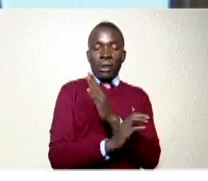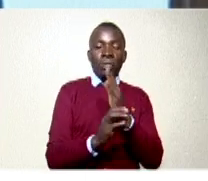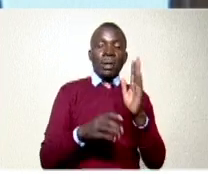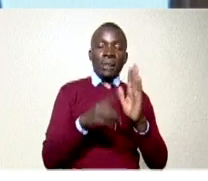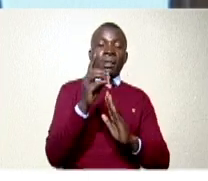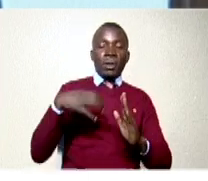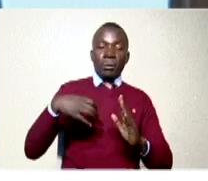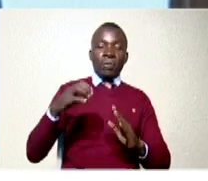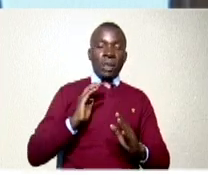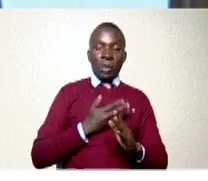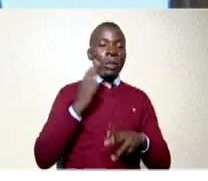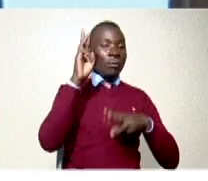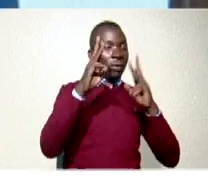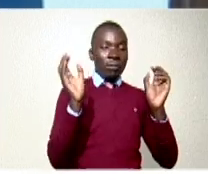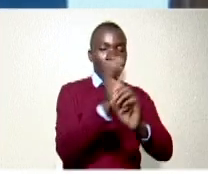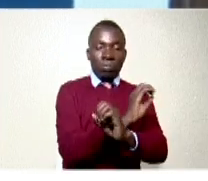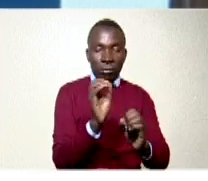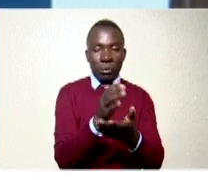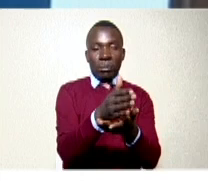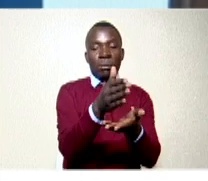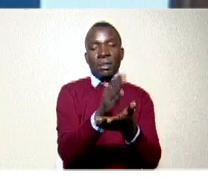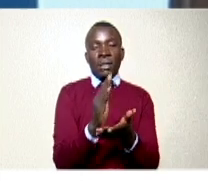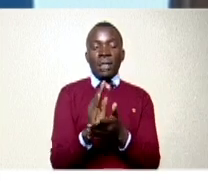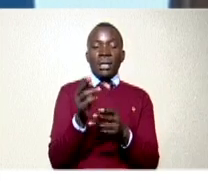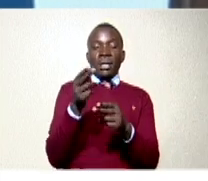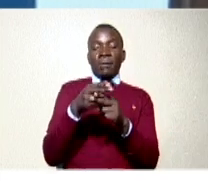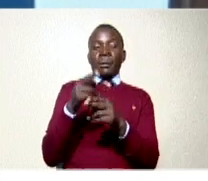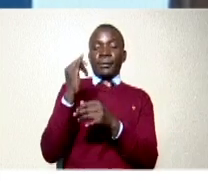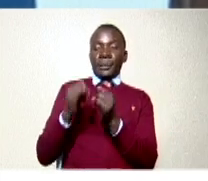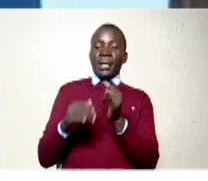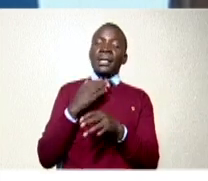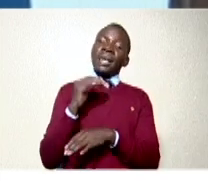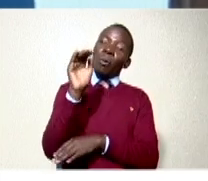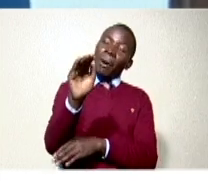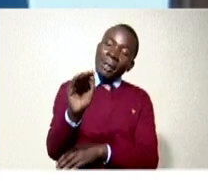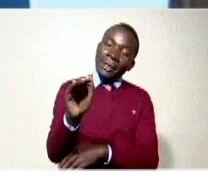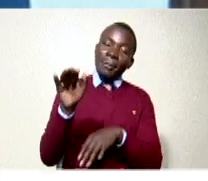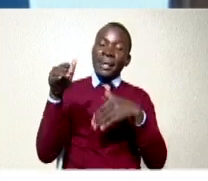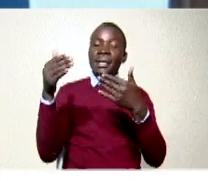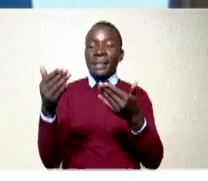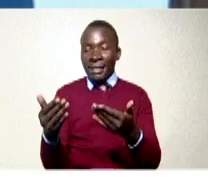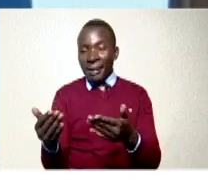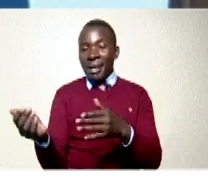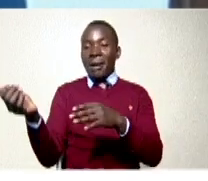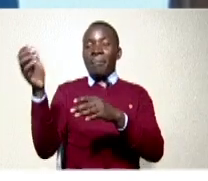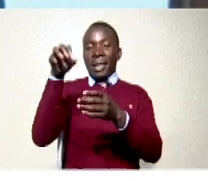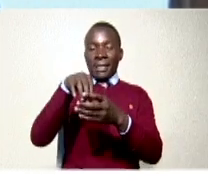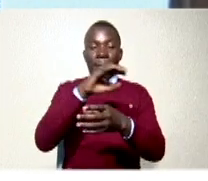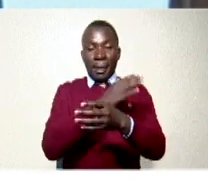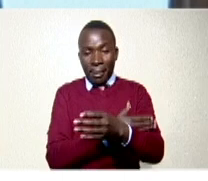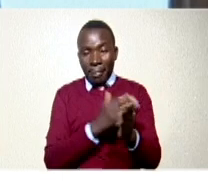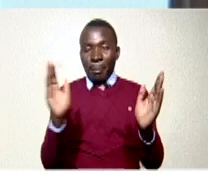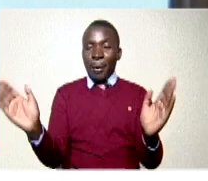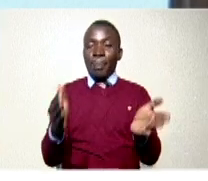nta mpungenge rero na zimwe zihari rwose wenda tugana ku musozo nifuzaga kubabaza mwagiye mushyira imbaraga mu